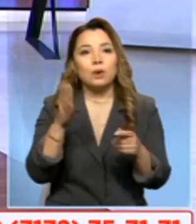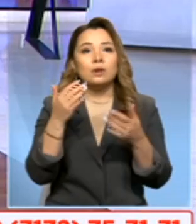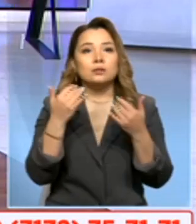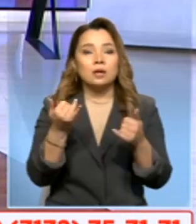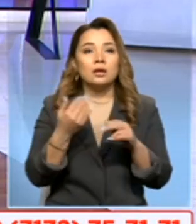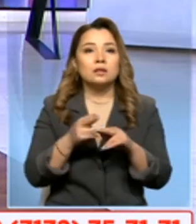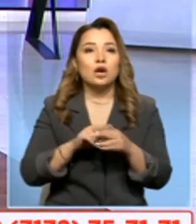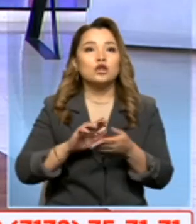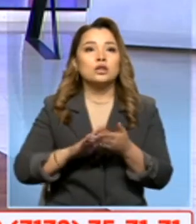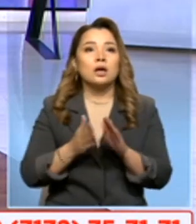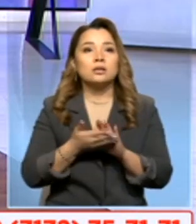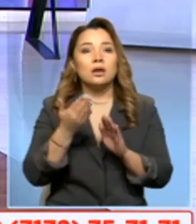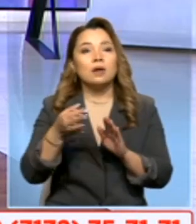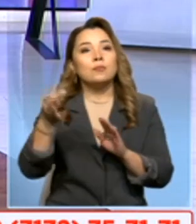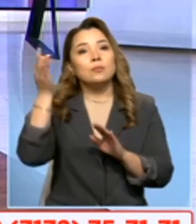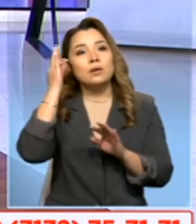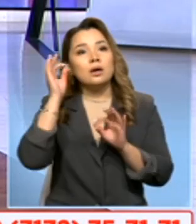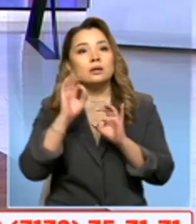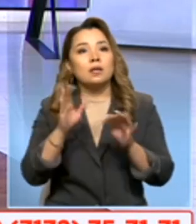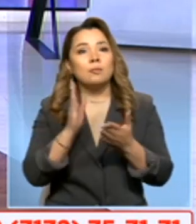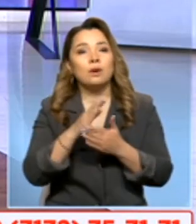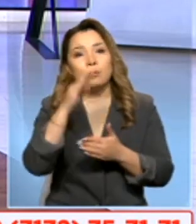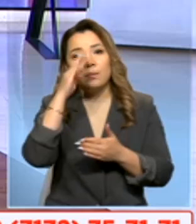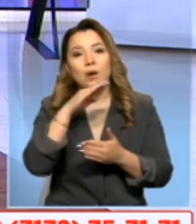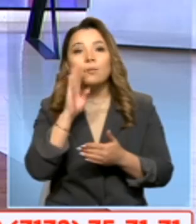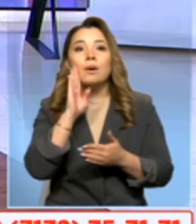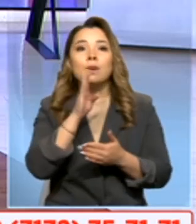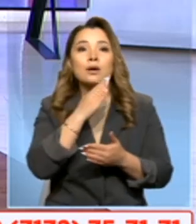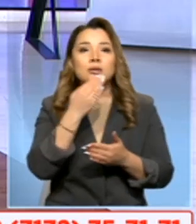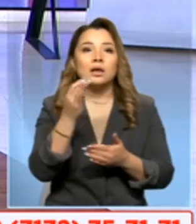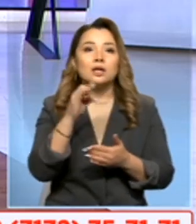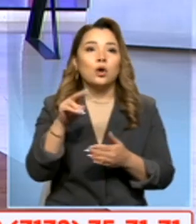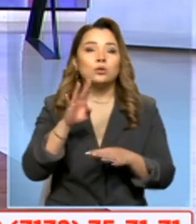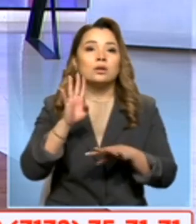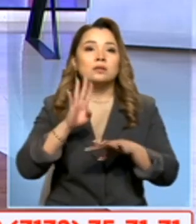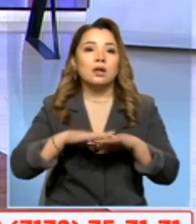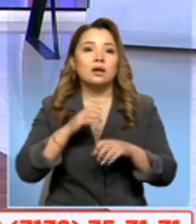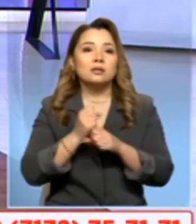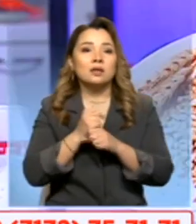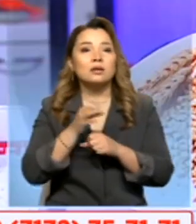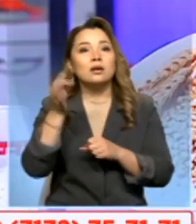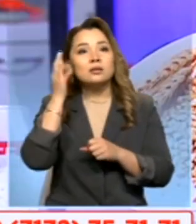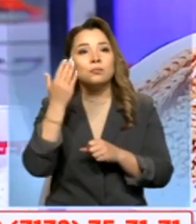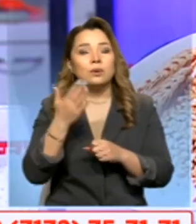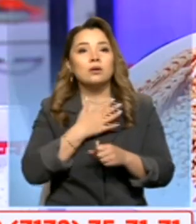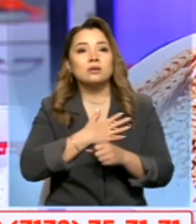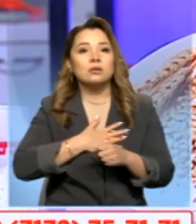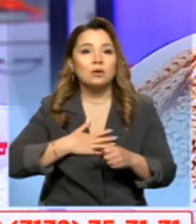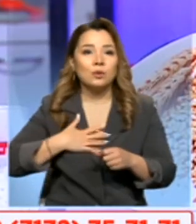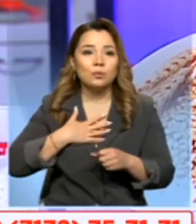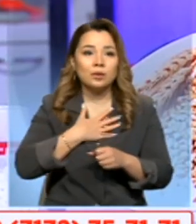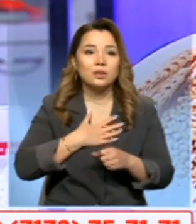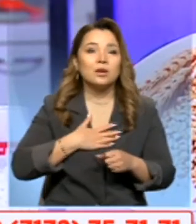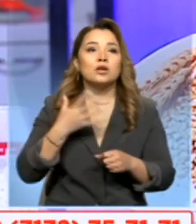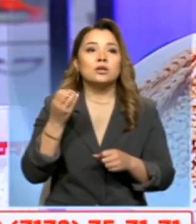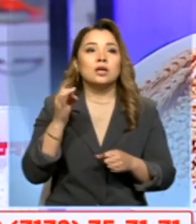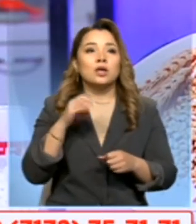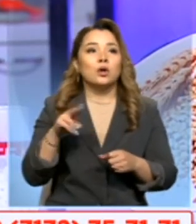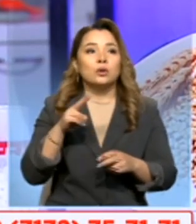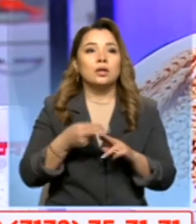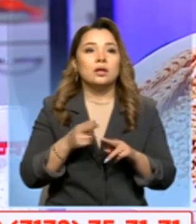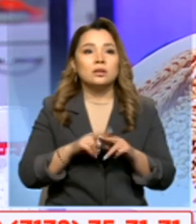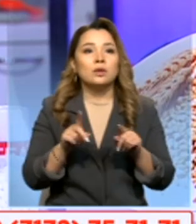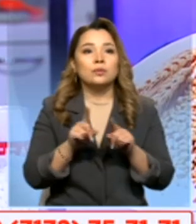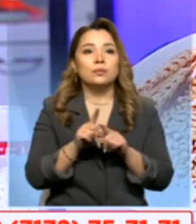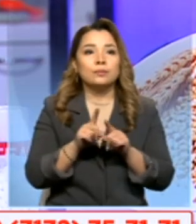айта кететін жағдай, есіңізде ма, бұрын біздің мама-папаларымыз йодовый сетка жасайтұғын, біздің өкпемізге, и йодпен